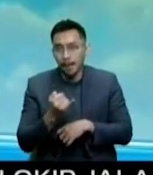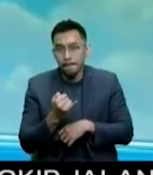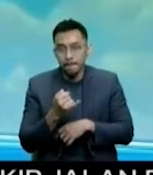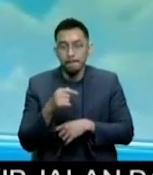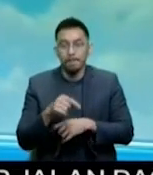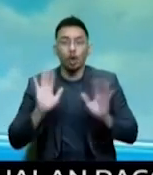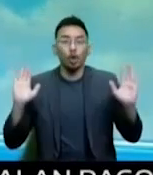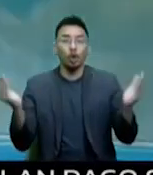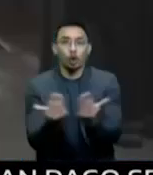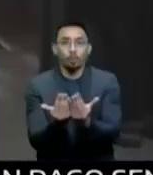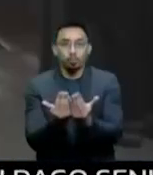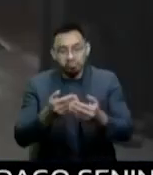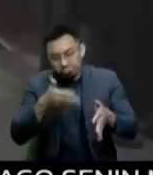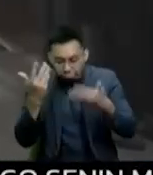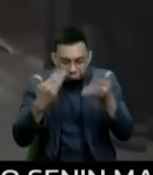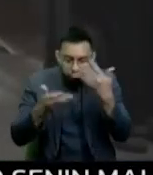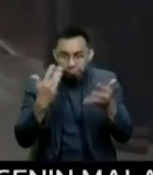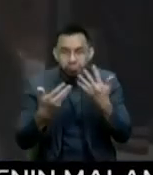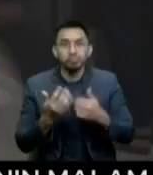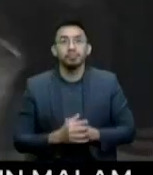jam berlangsung tertutup.